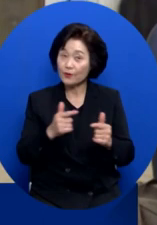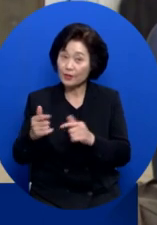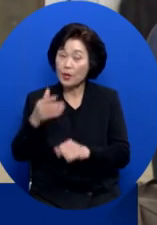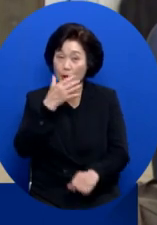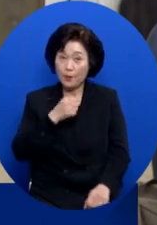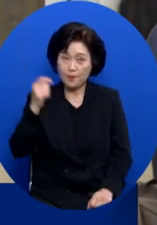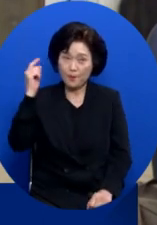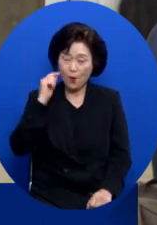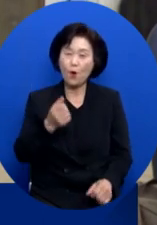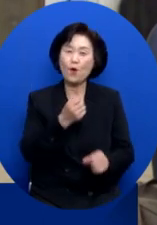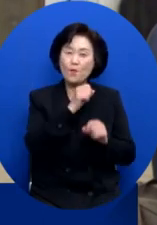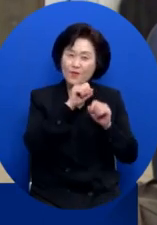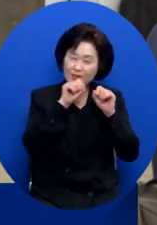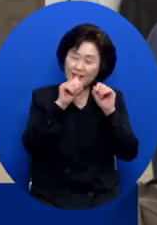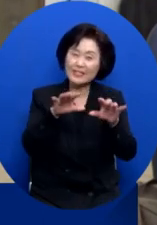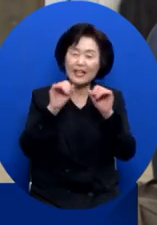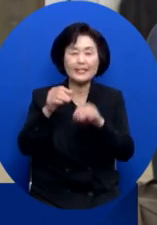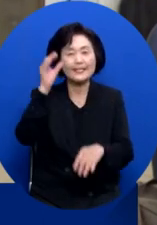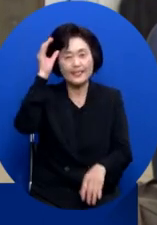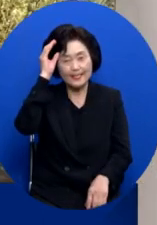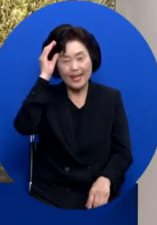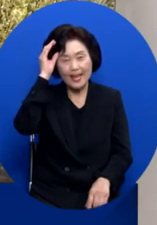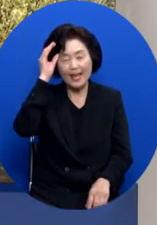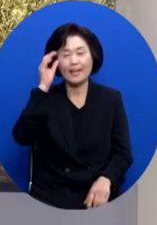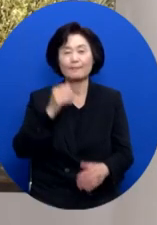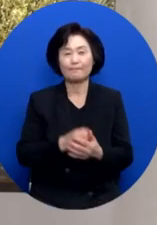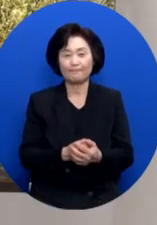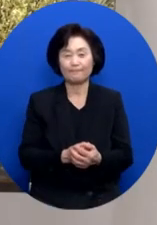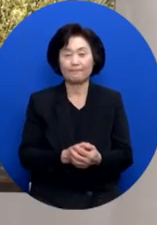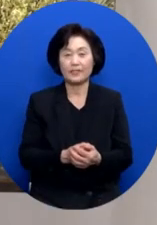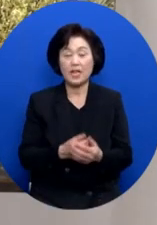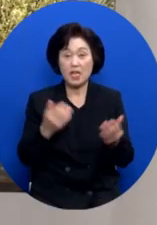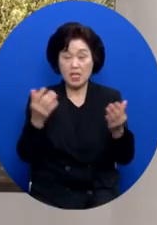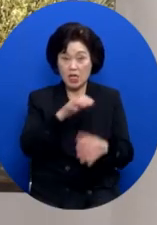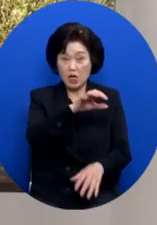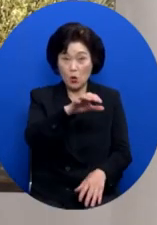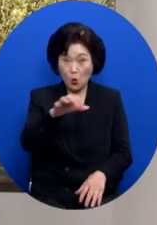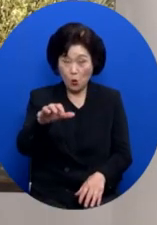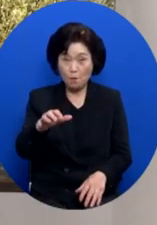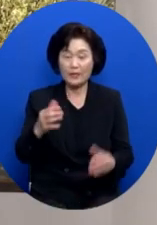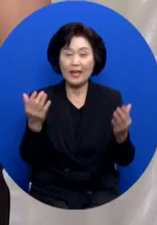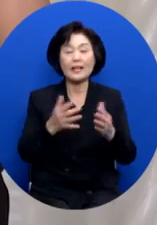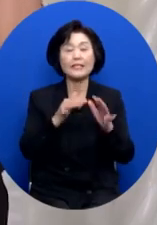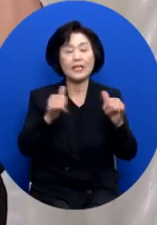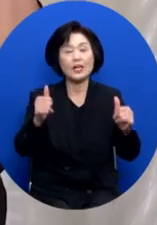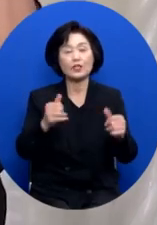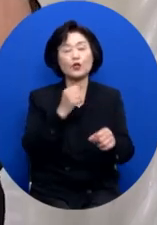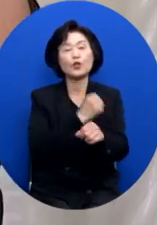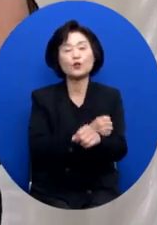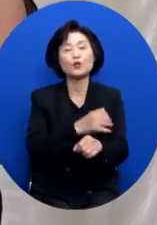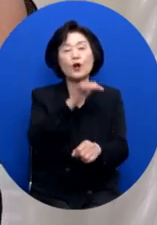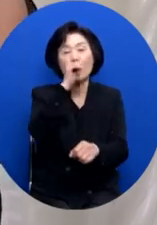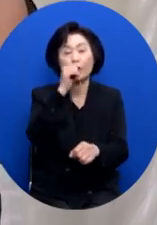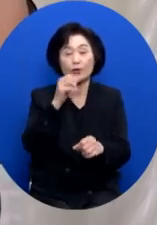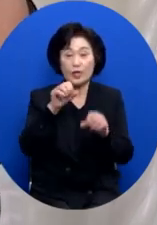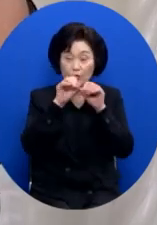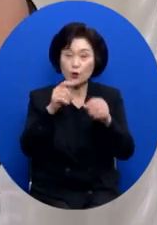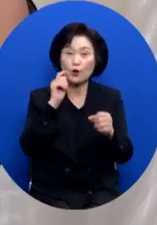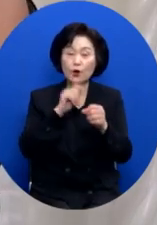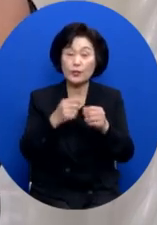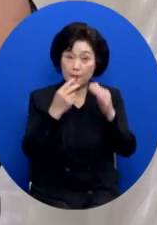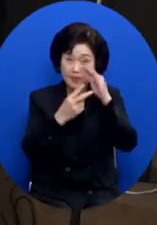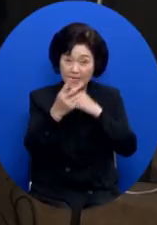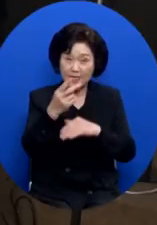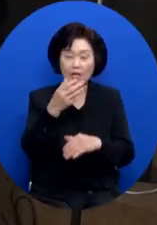전하는 그런 큰 기대가 되어집니다. 일터 사역자로 헌신하는 CBMC 회원들의 선교적 비전이 복음의